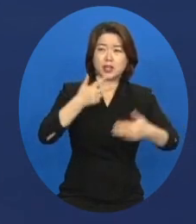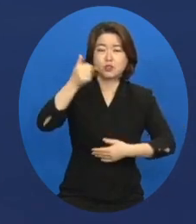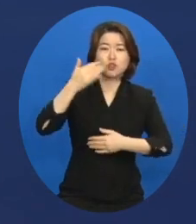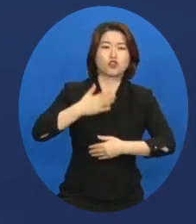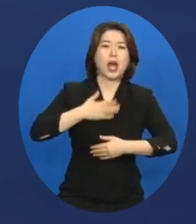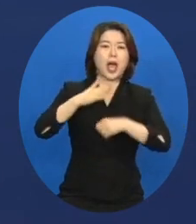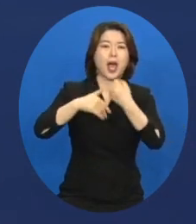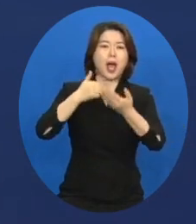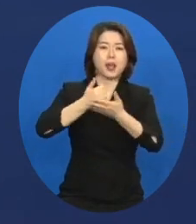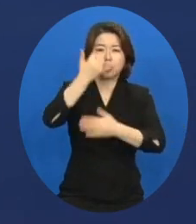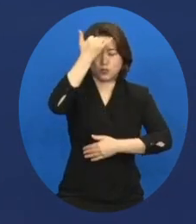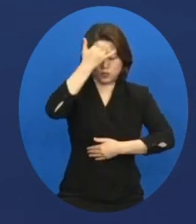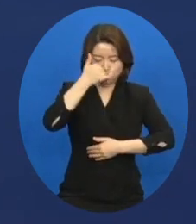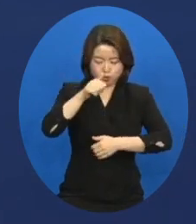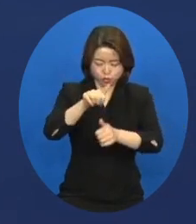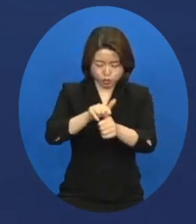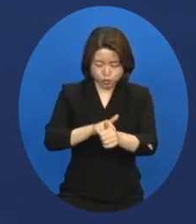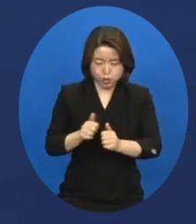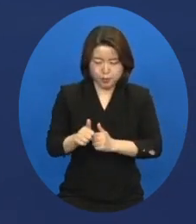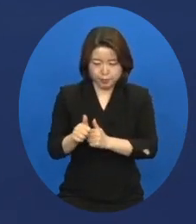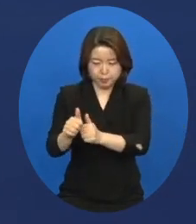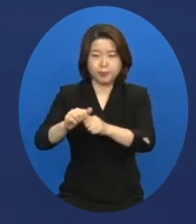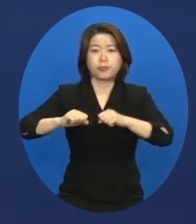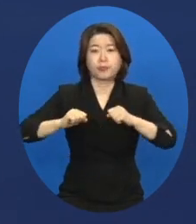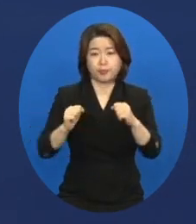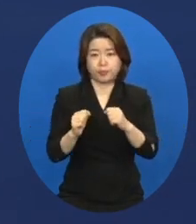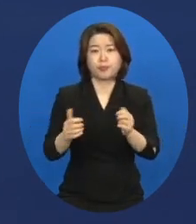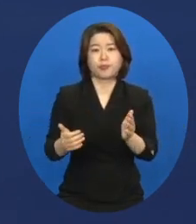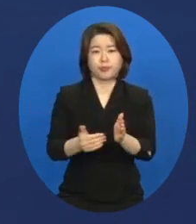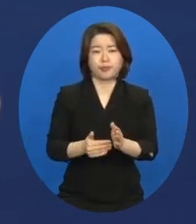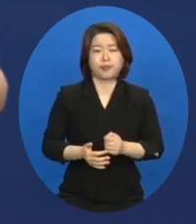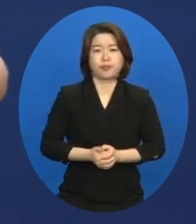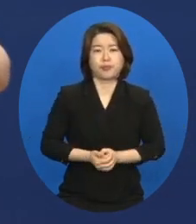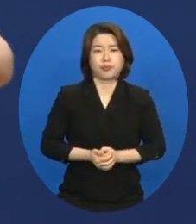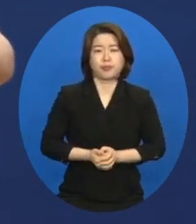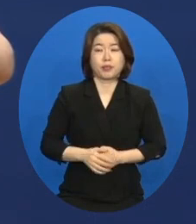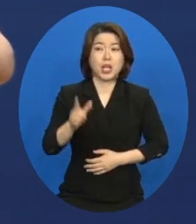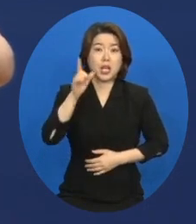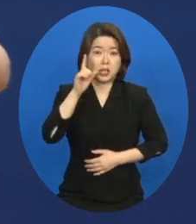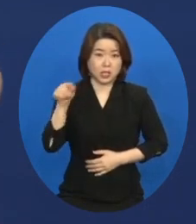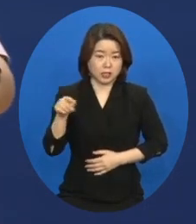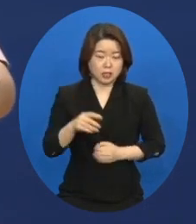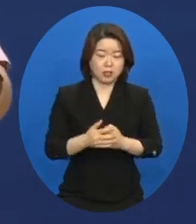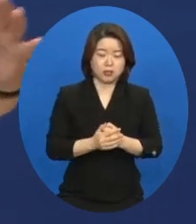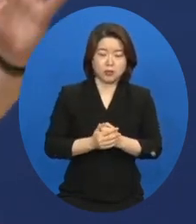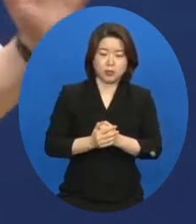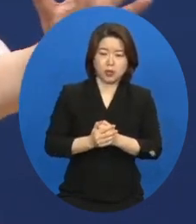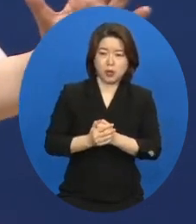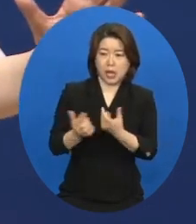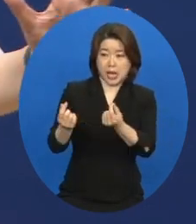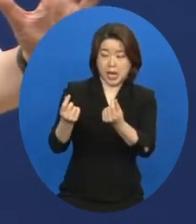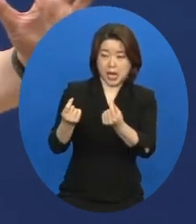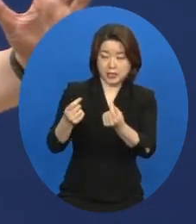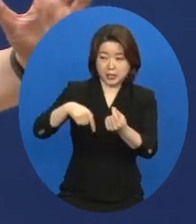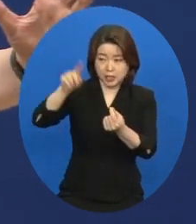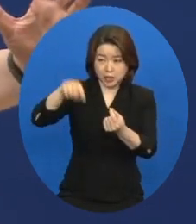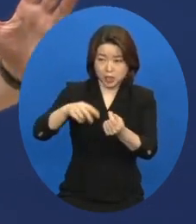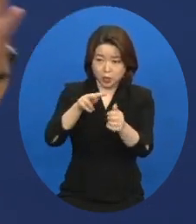나의 하나님을 충성스럽게 따랐습니다. 그는 동료 정탐꾼들